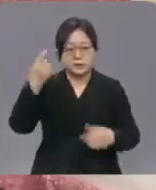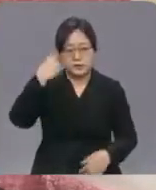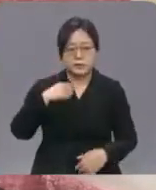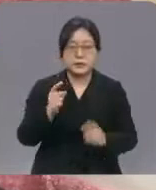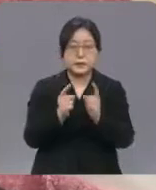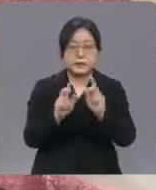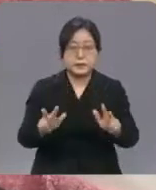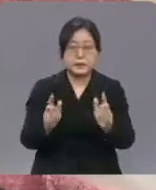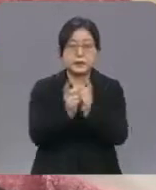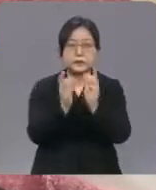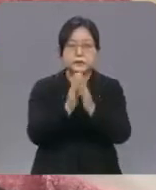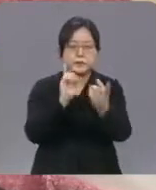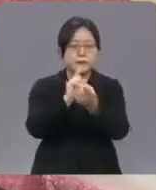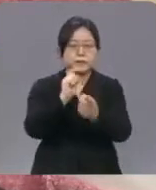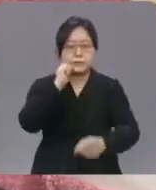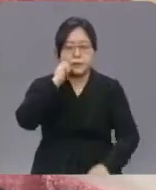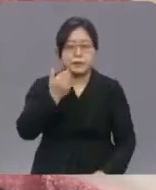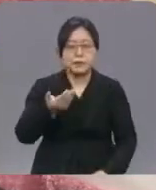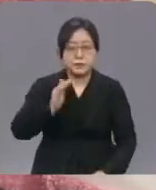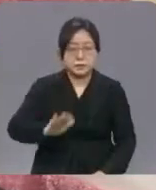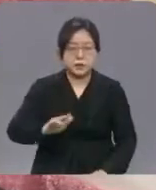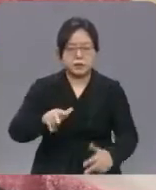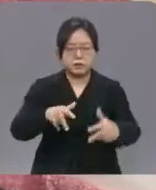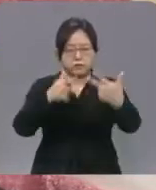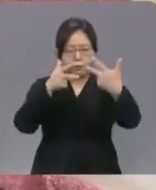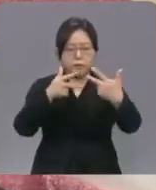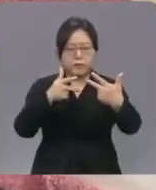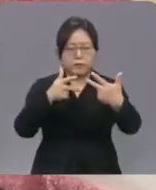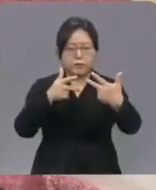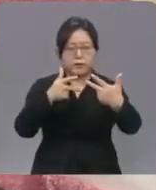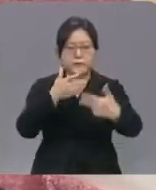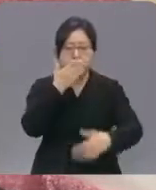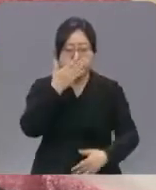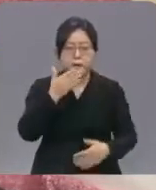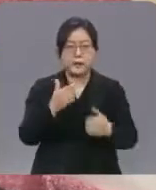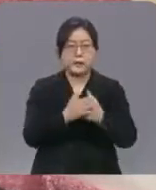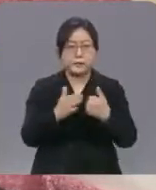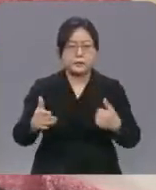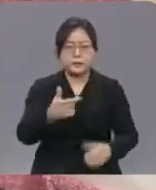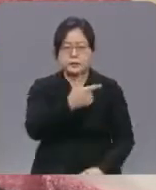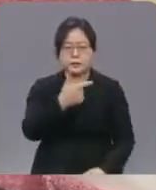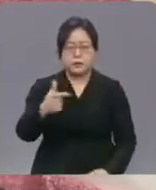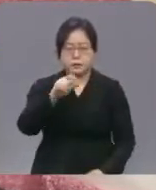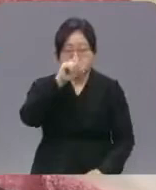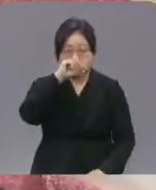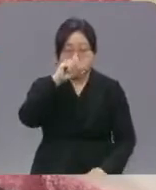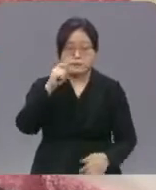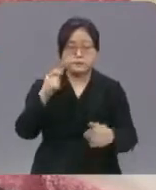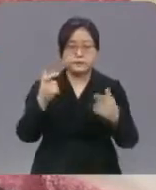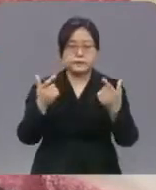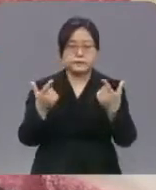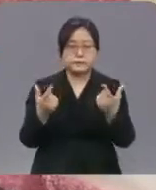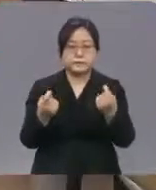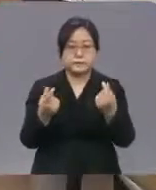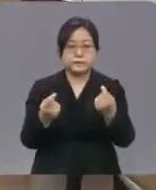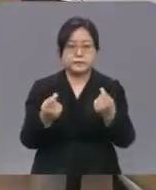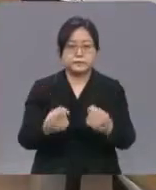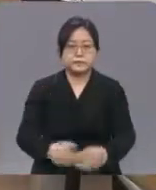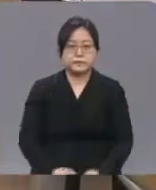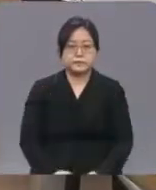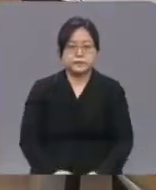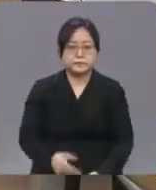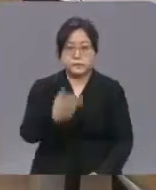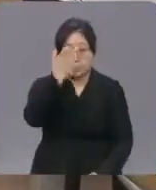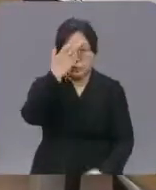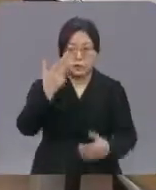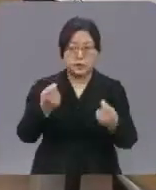сейчас хоть даже я его не потрогала, не встретилась, но это такое прям хоть по телефону разговариваю, вот такое счастье. Я знаю, что он уже рядышком.